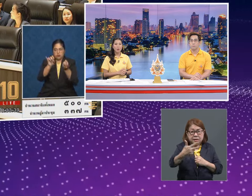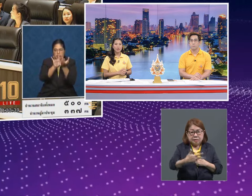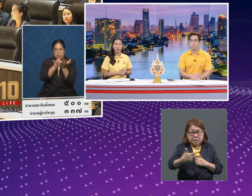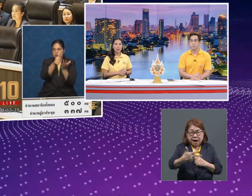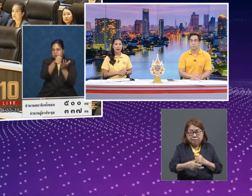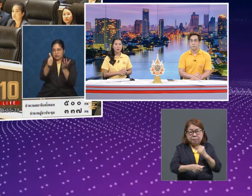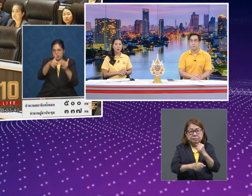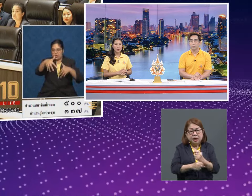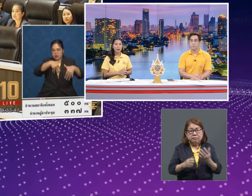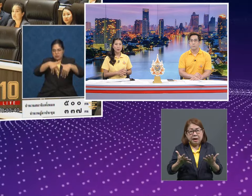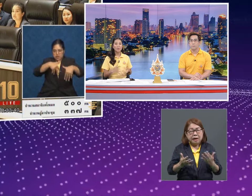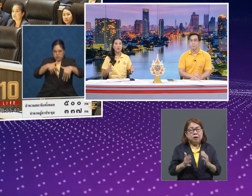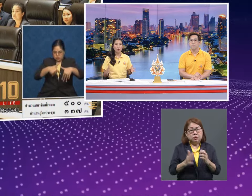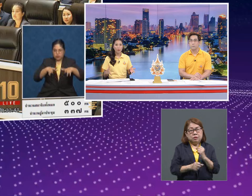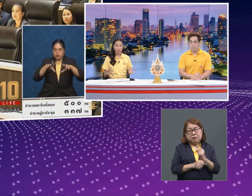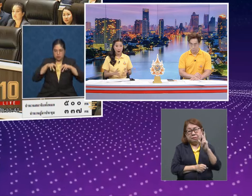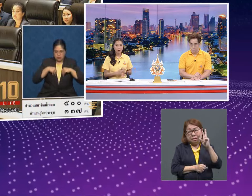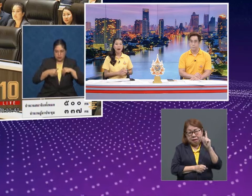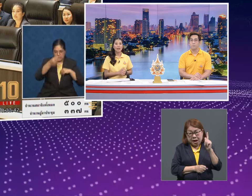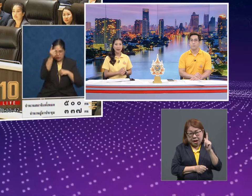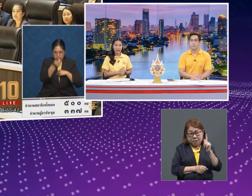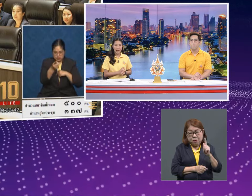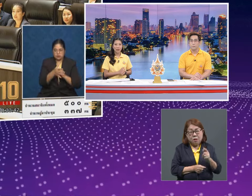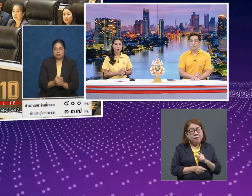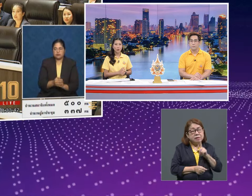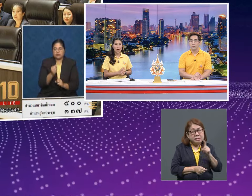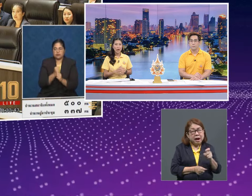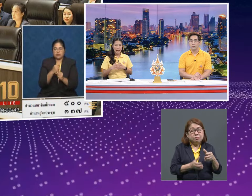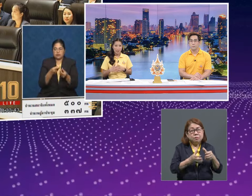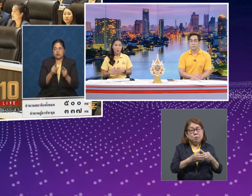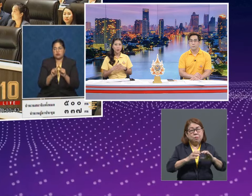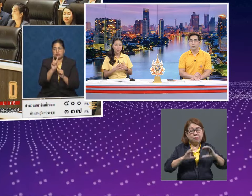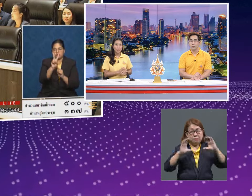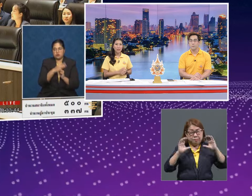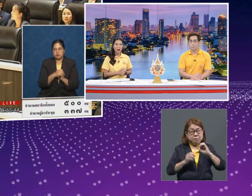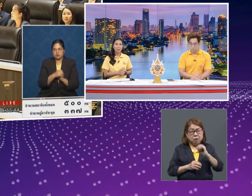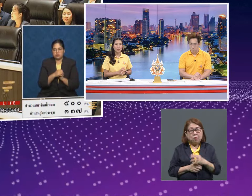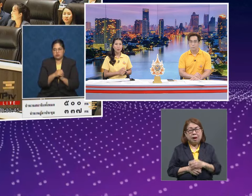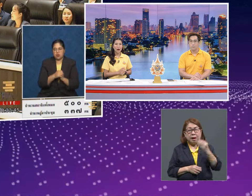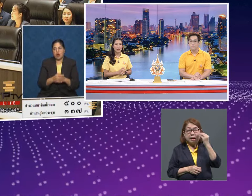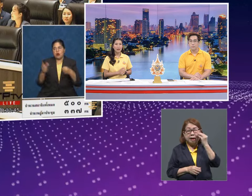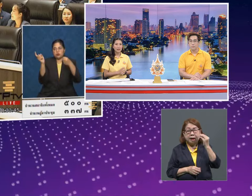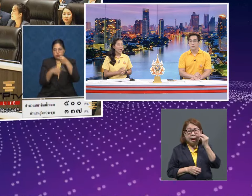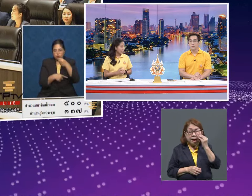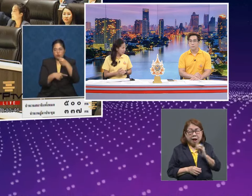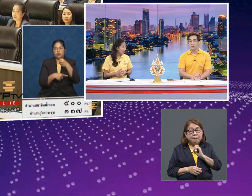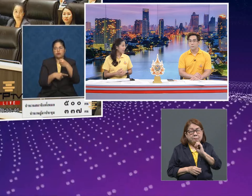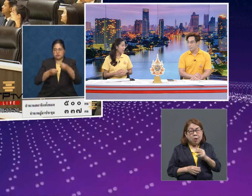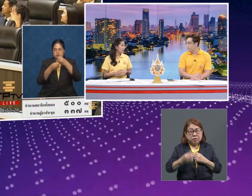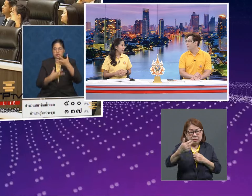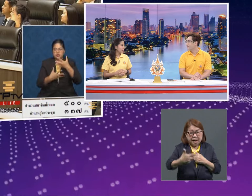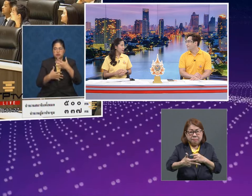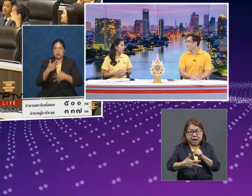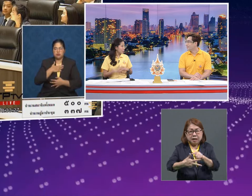ข่าวก็ไปสอบถามคนที่อยู่ในแวดวงของฝากฝั่งรัฐบาลเนี่ยหลายท่านตกลงแล้ว MOU ที่คุณพิธาพูดเมื่อวานจะยังไ